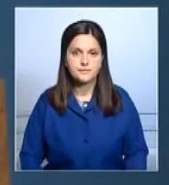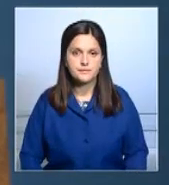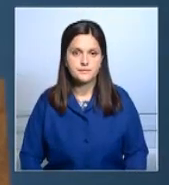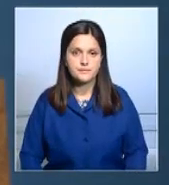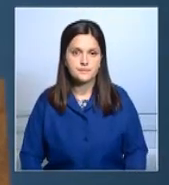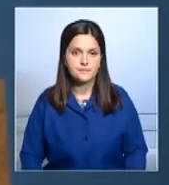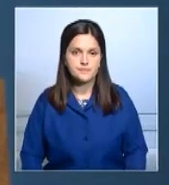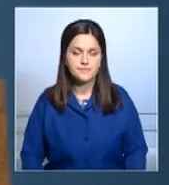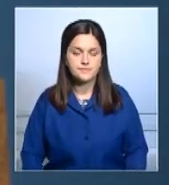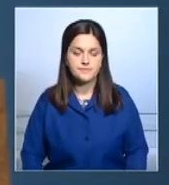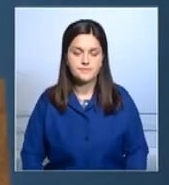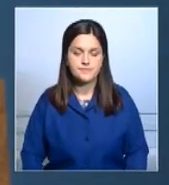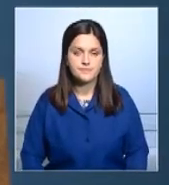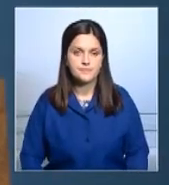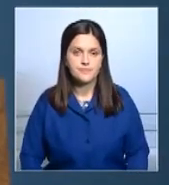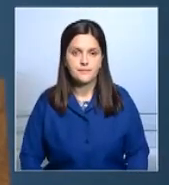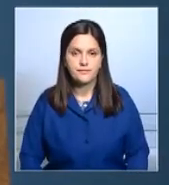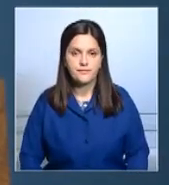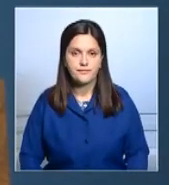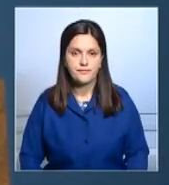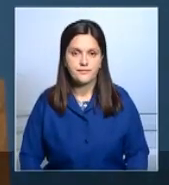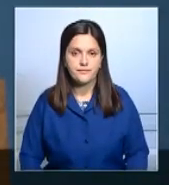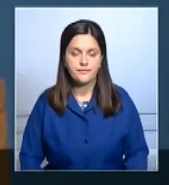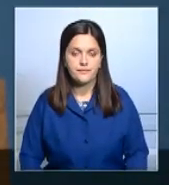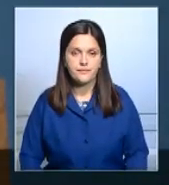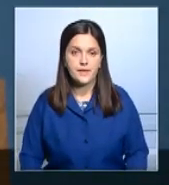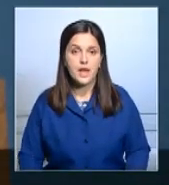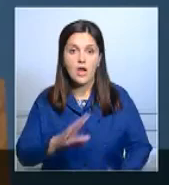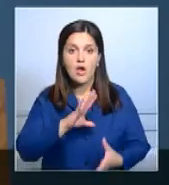Всего по республике привлекается порядка